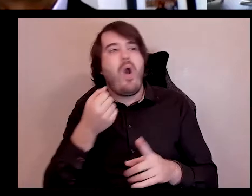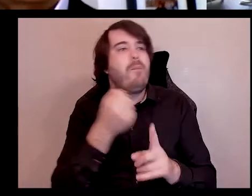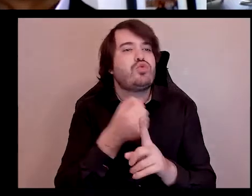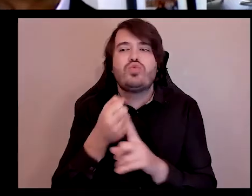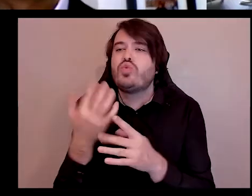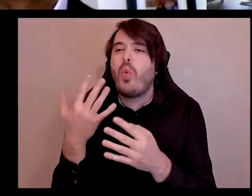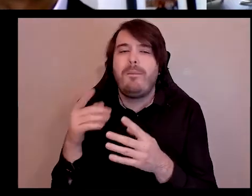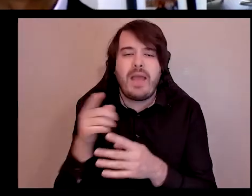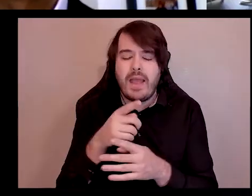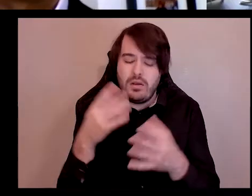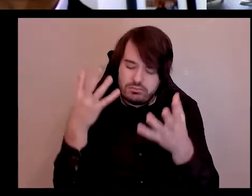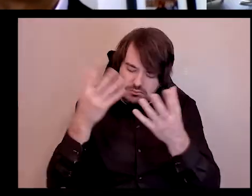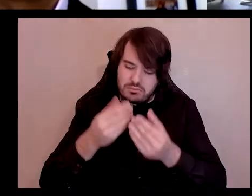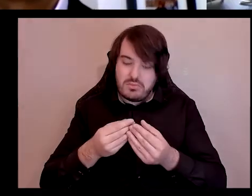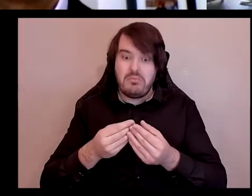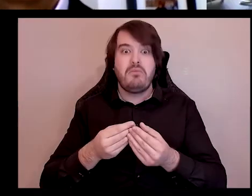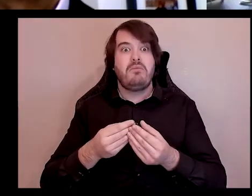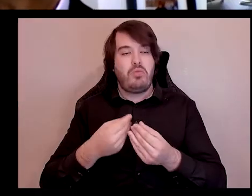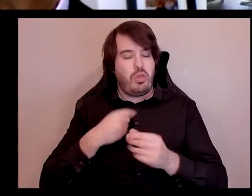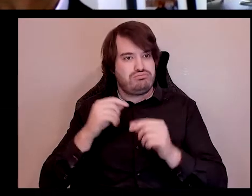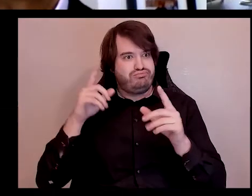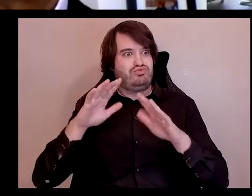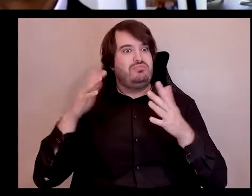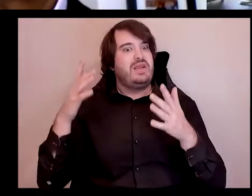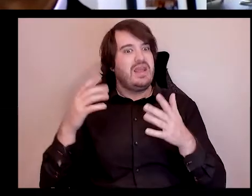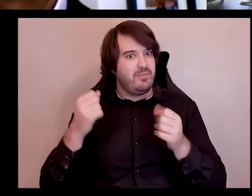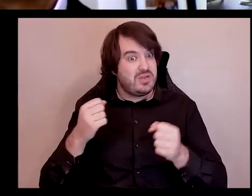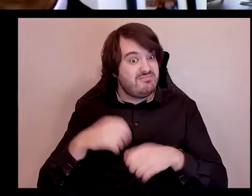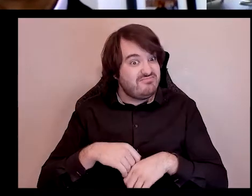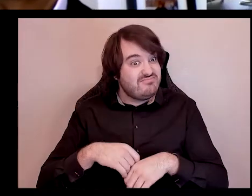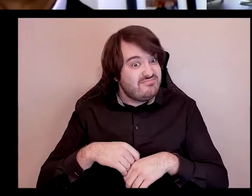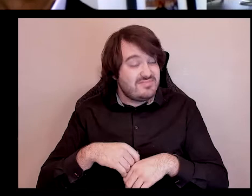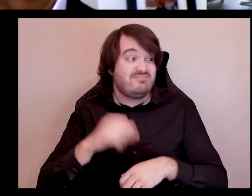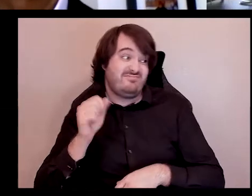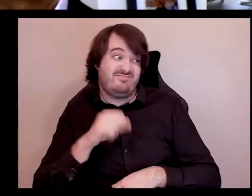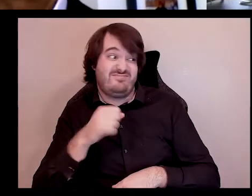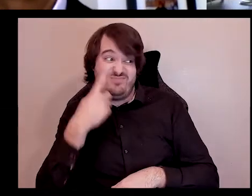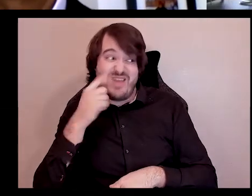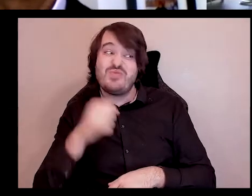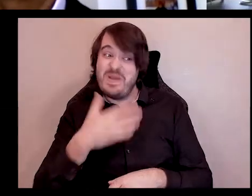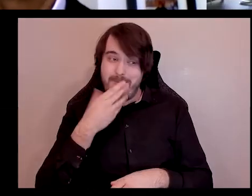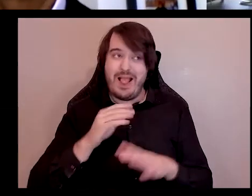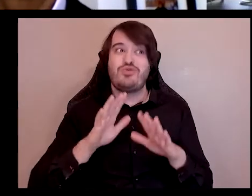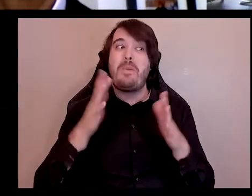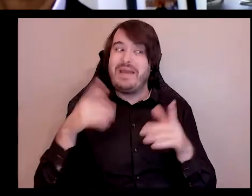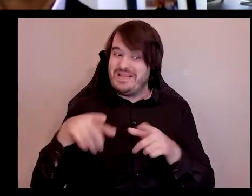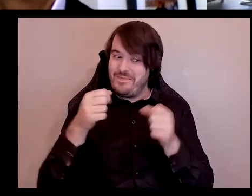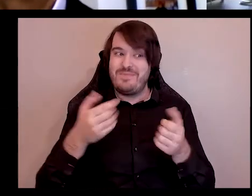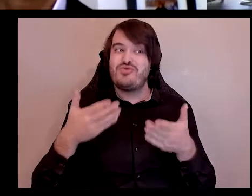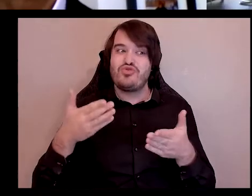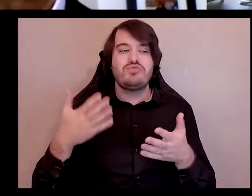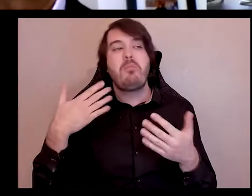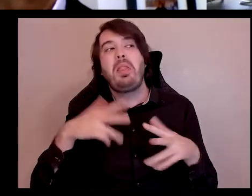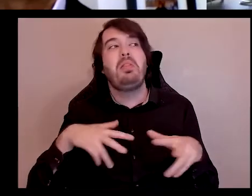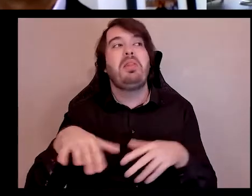identifiées, voir quelle est la valeur de ma candidature, profiter d'une opportunité. Et il y a combien d'opportunités qui sont créées de ce côté-là?